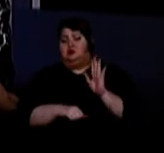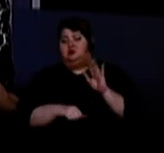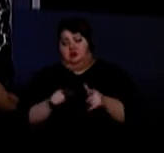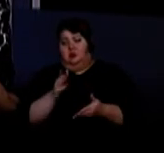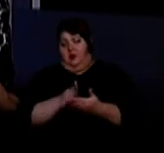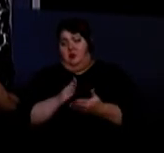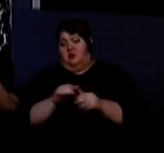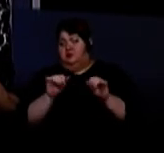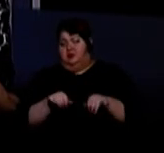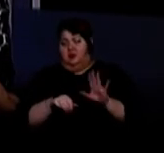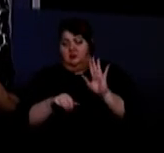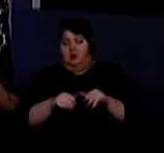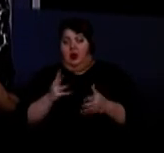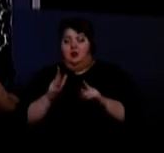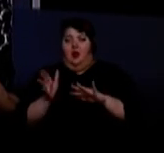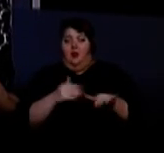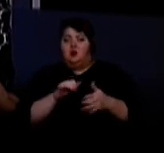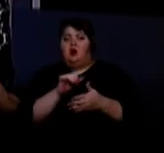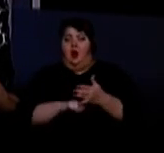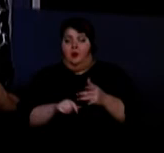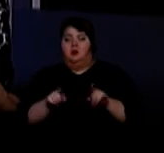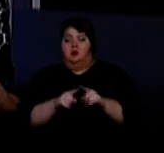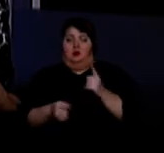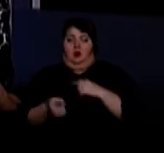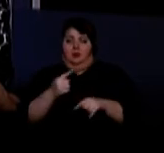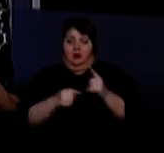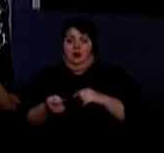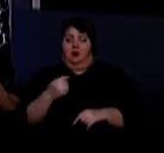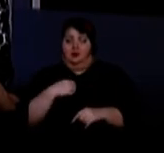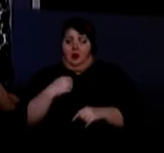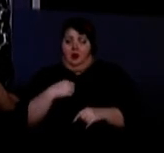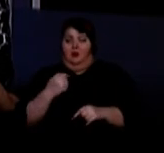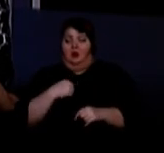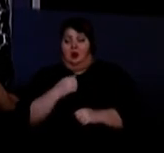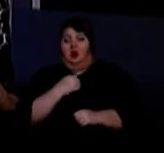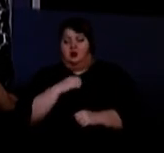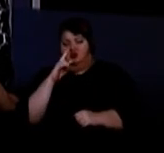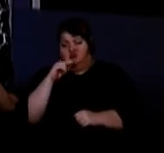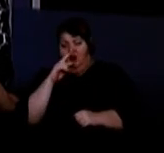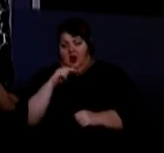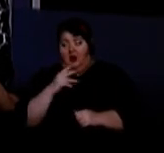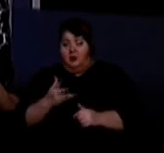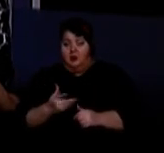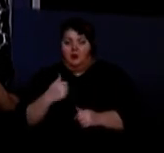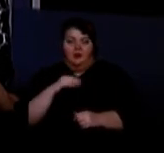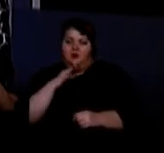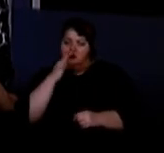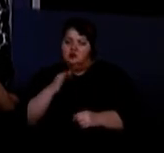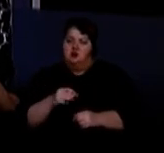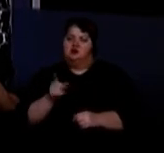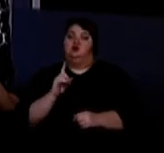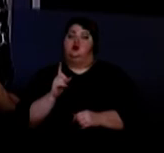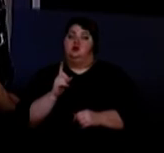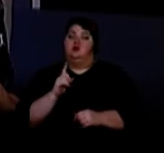имеешь право. И если она после аборта опять придет к нам и скажет, я сожалею, мы не скажем, знаете, ей,